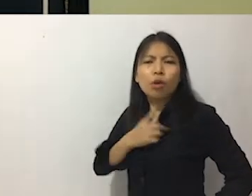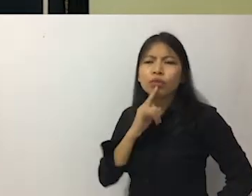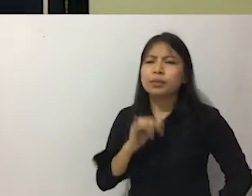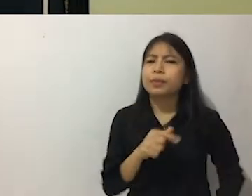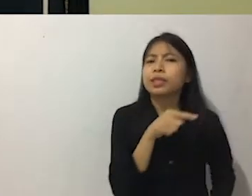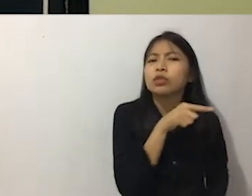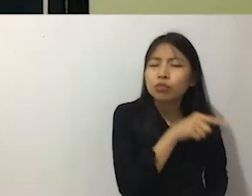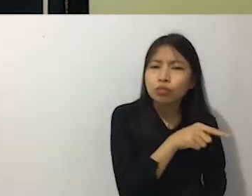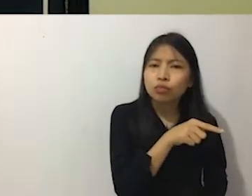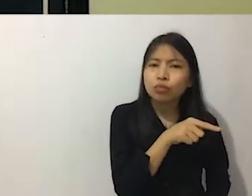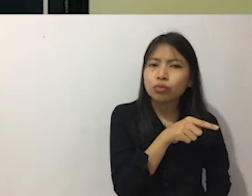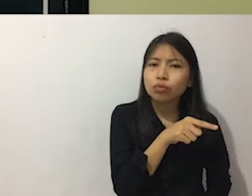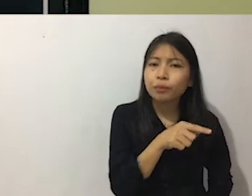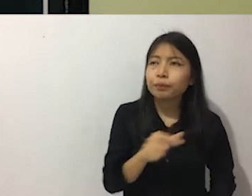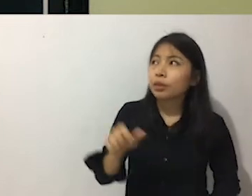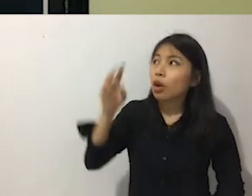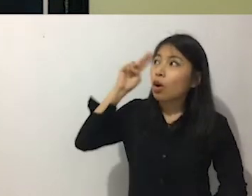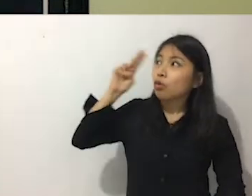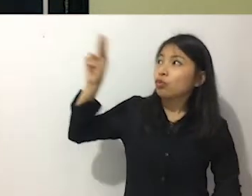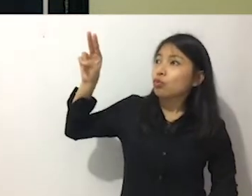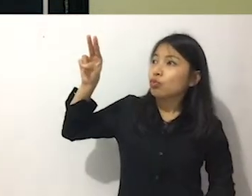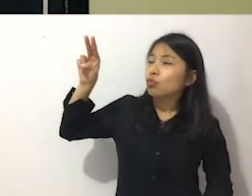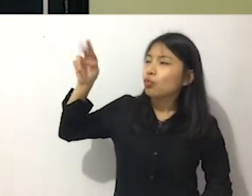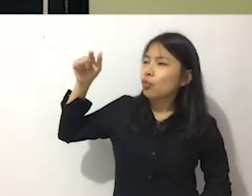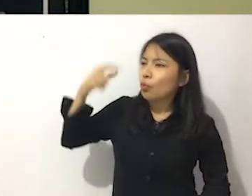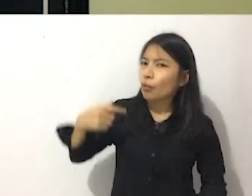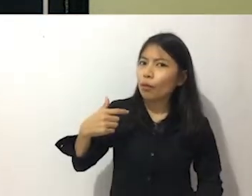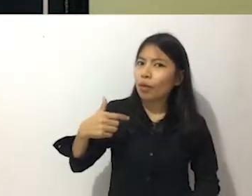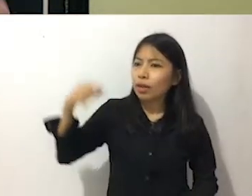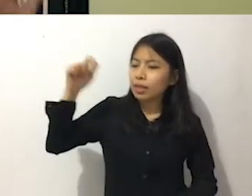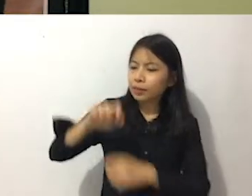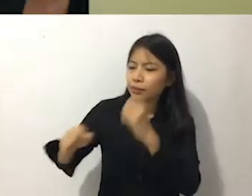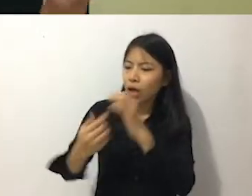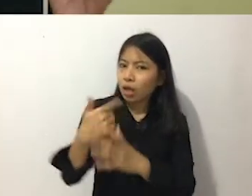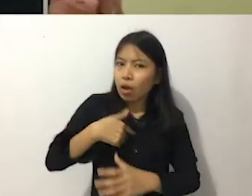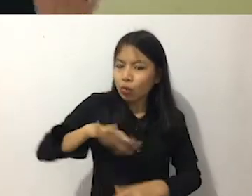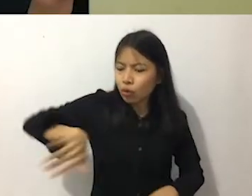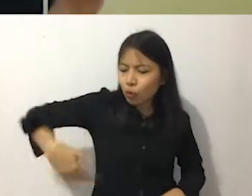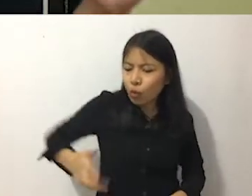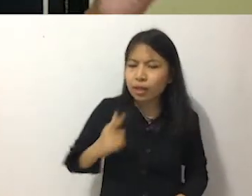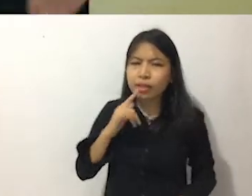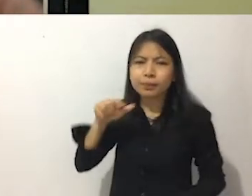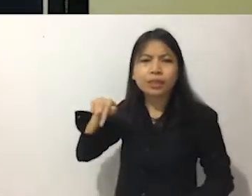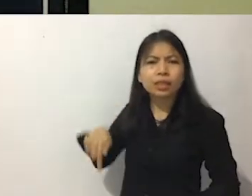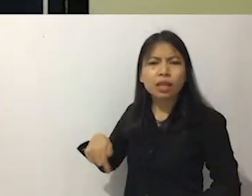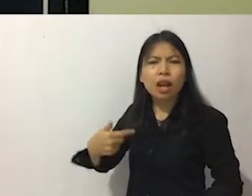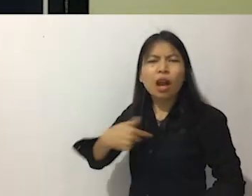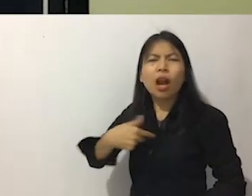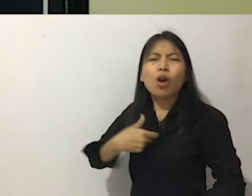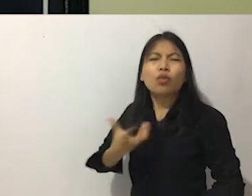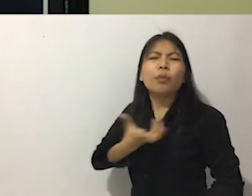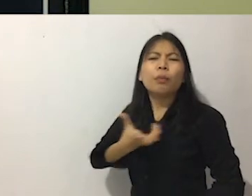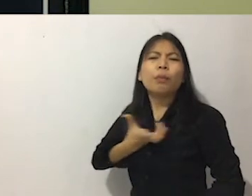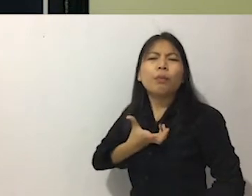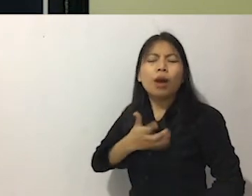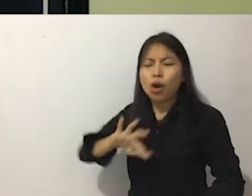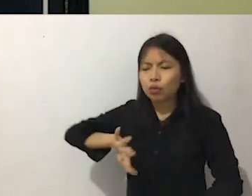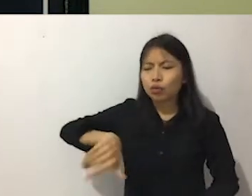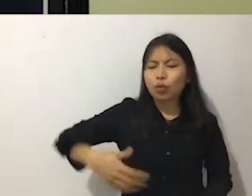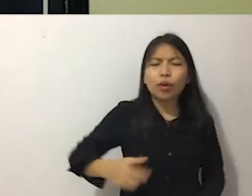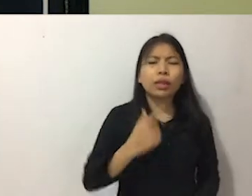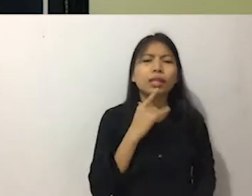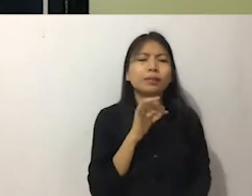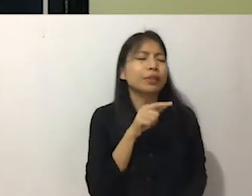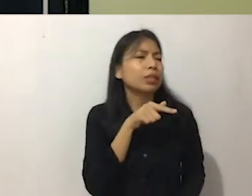Tuhan hadirkan aku di tengah keluarga yang seperti ini? Padahal aku pengen kalau jadi bagian dari keluarga yang seperti itu.